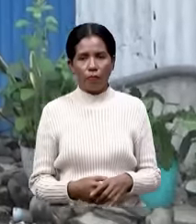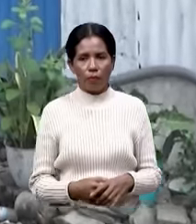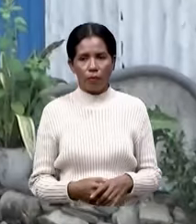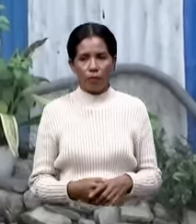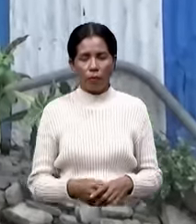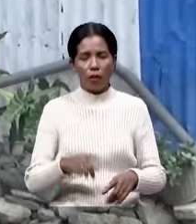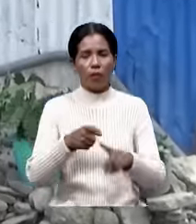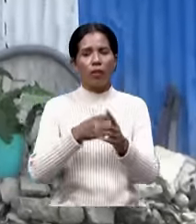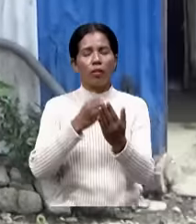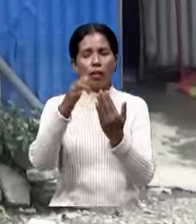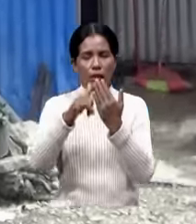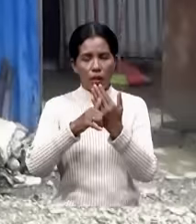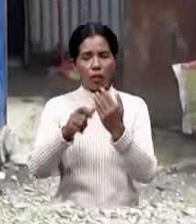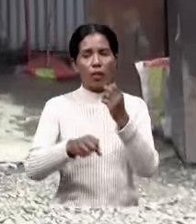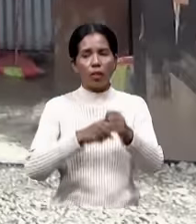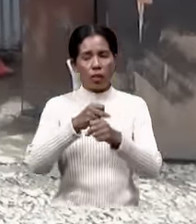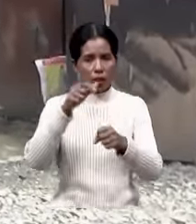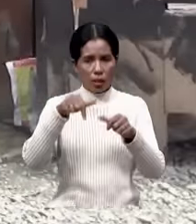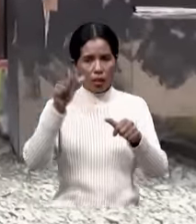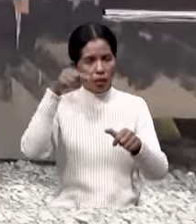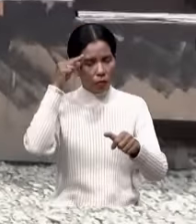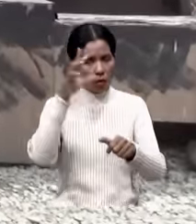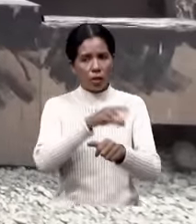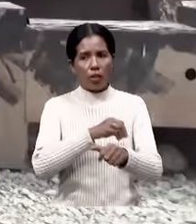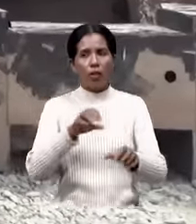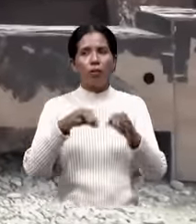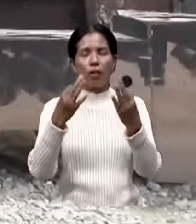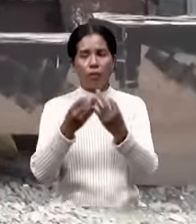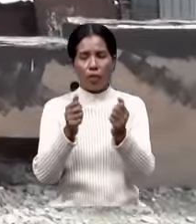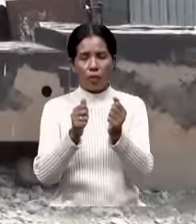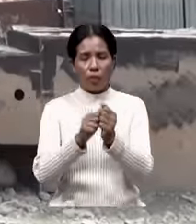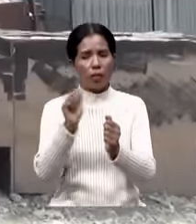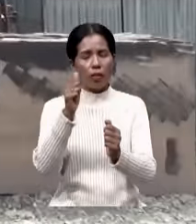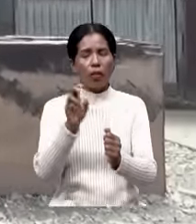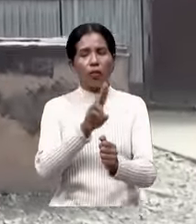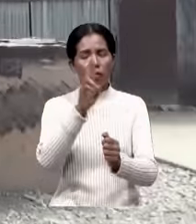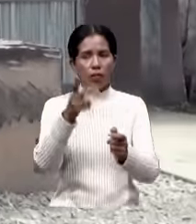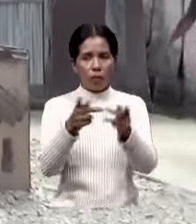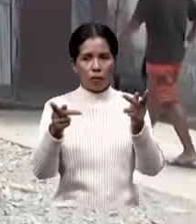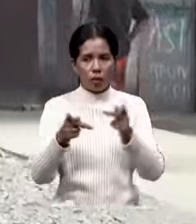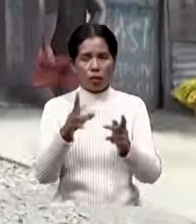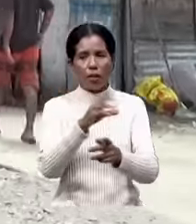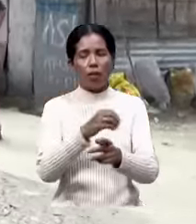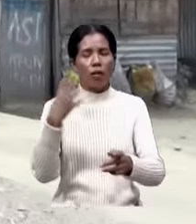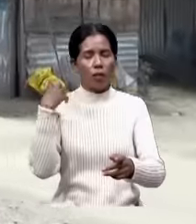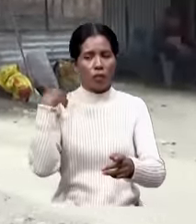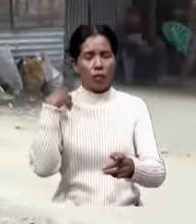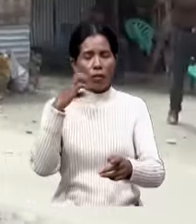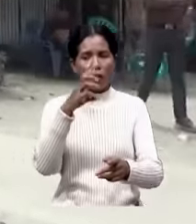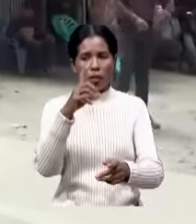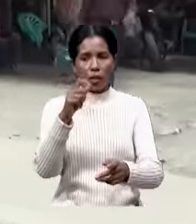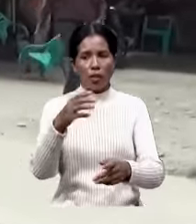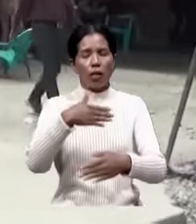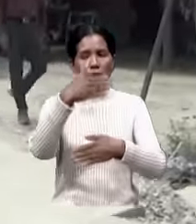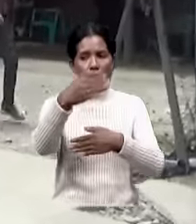Ia fulan janeiro tinang ne governo notifica una comunidade uma kain sanulu resing ne preocupa para estado e edifício edeteli ne kotuk. Lune